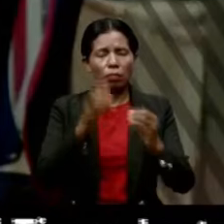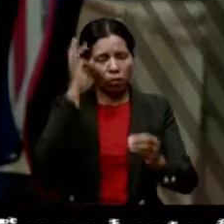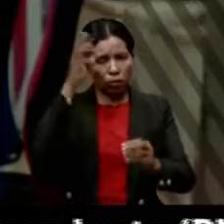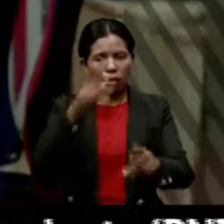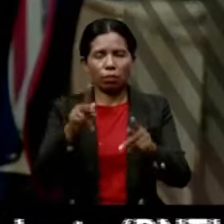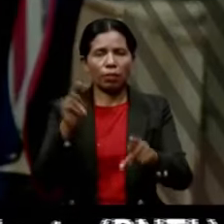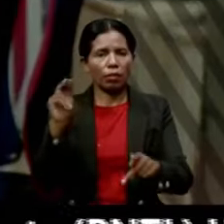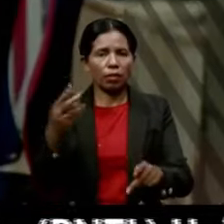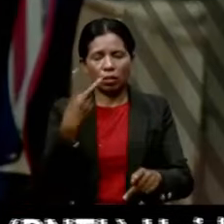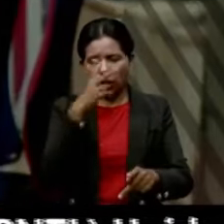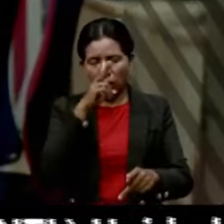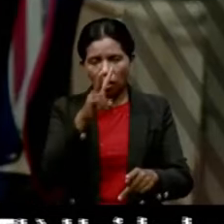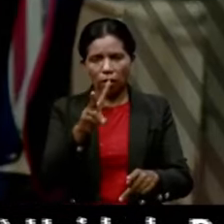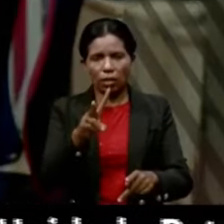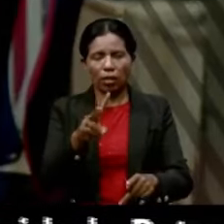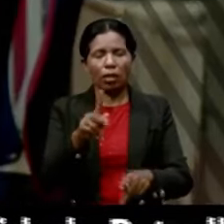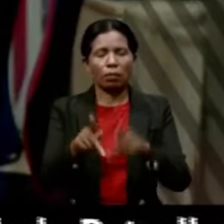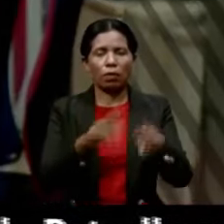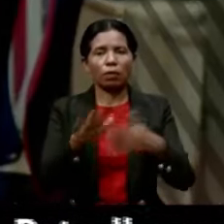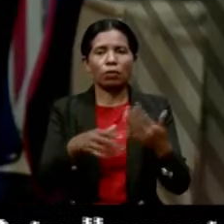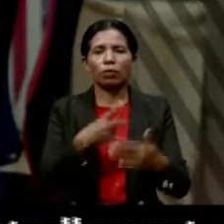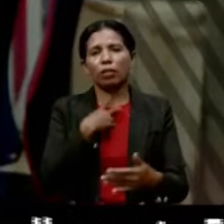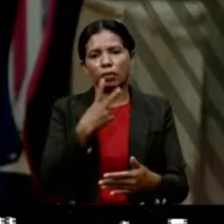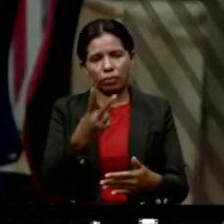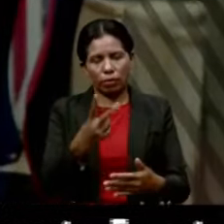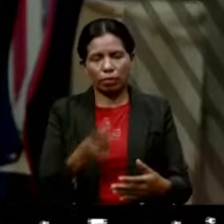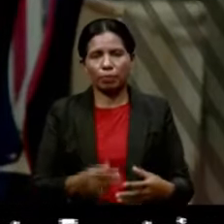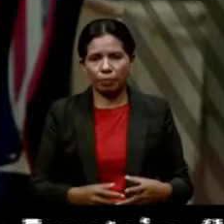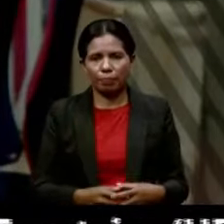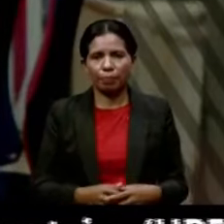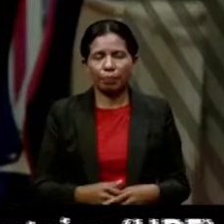nian, turmai ta acompanha povo nilian.